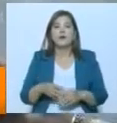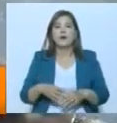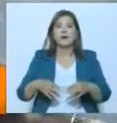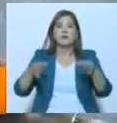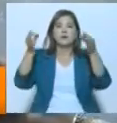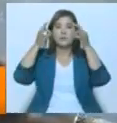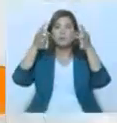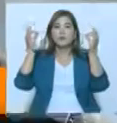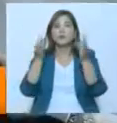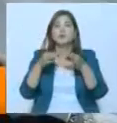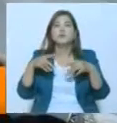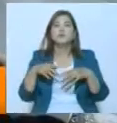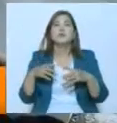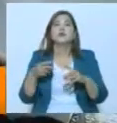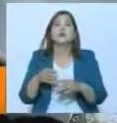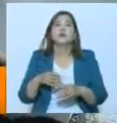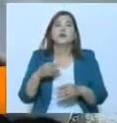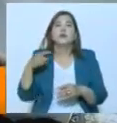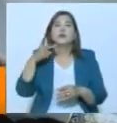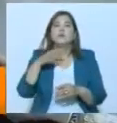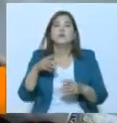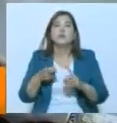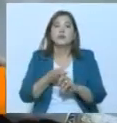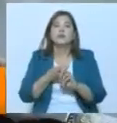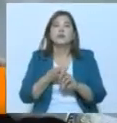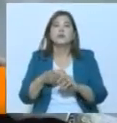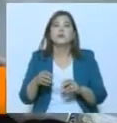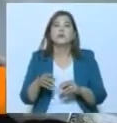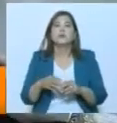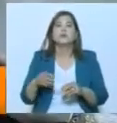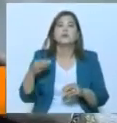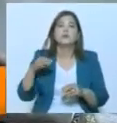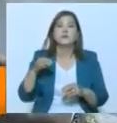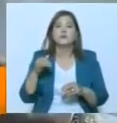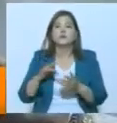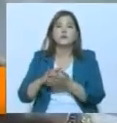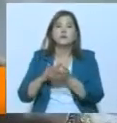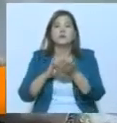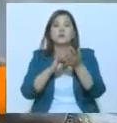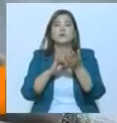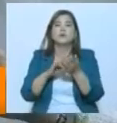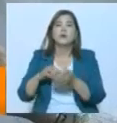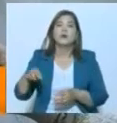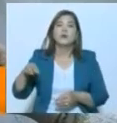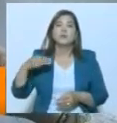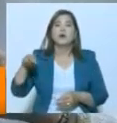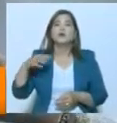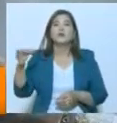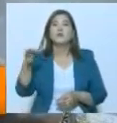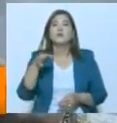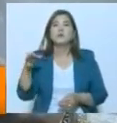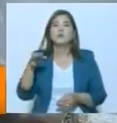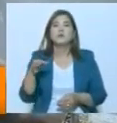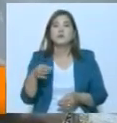әрі мүмкіндік береді. Бүкіл Қазақстан бойынша барлық өңірлерде туристтің ағыны ұлғаюда, соның ішінде Маңғыстау облысында да биыл